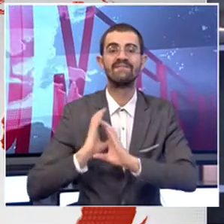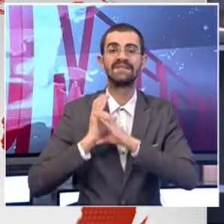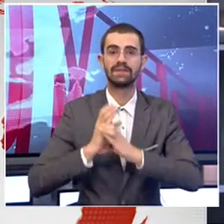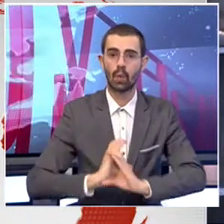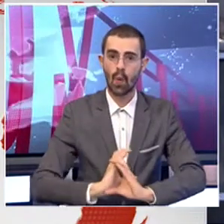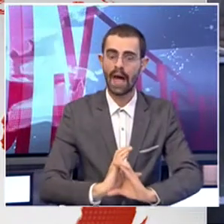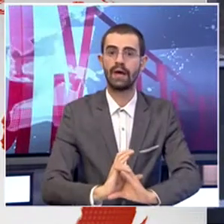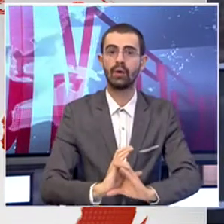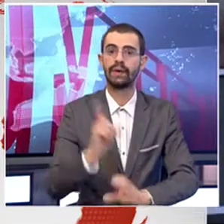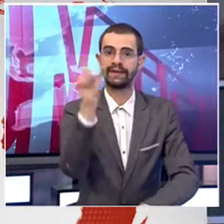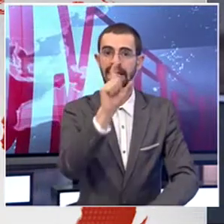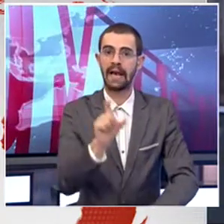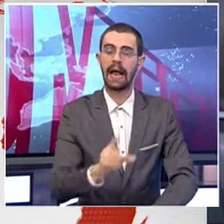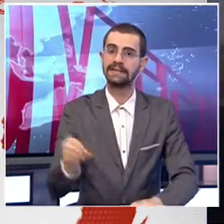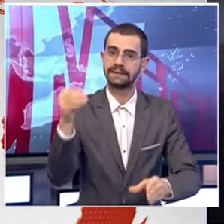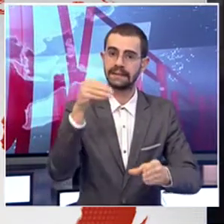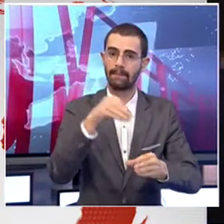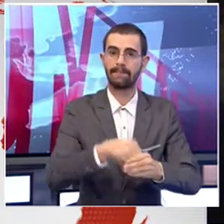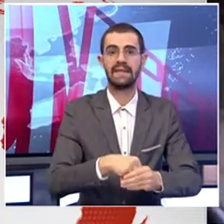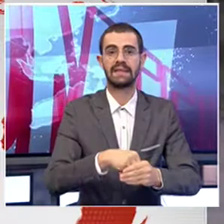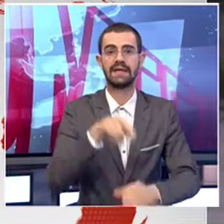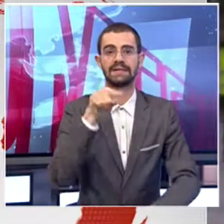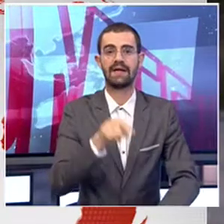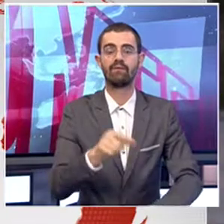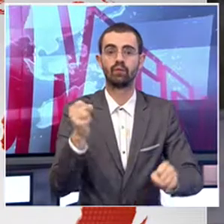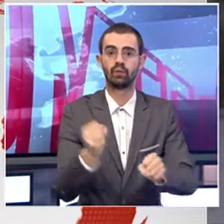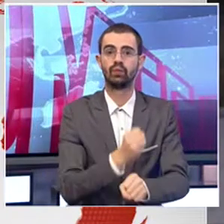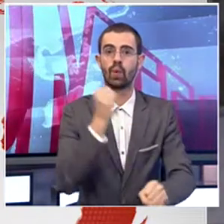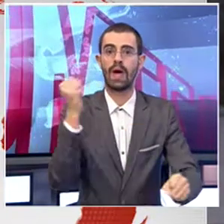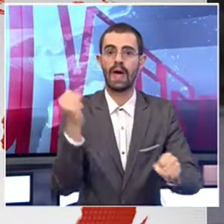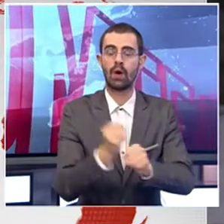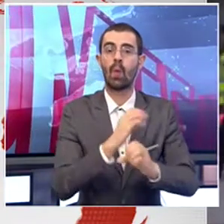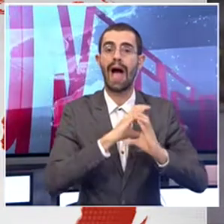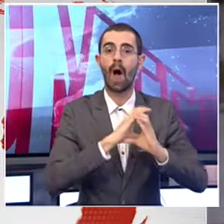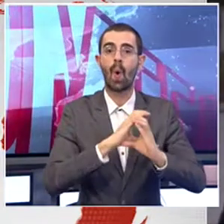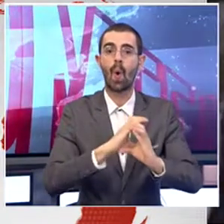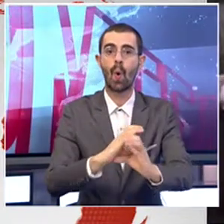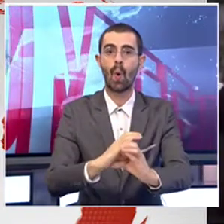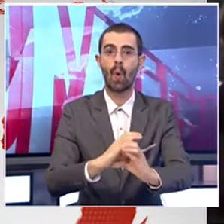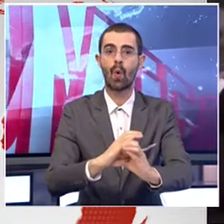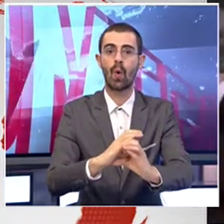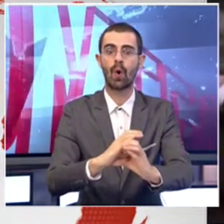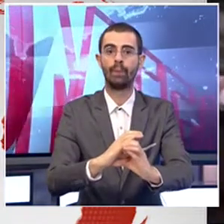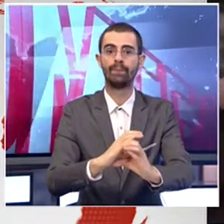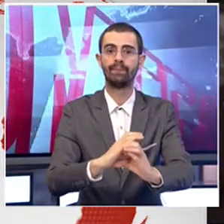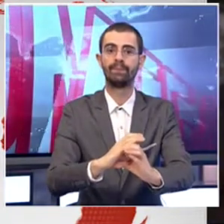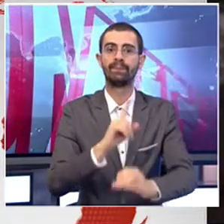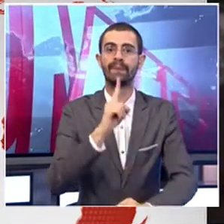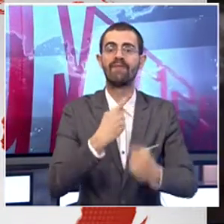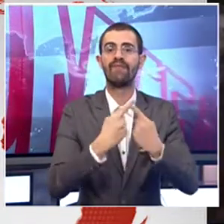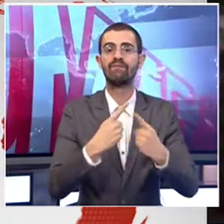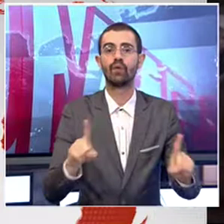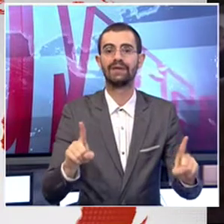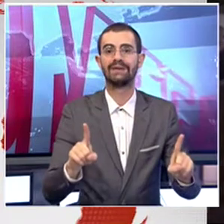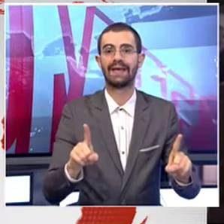είναι μέρος αυτής της του τεράστιου αυτού αγωγού, ο οποίος προωθείται και ως μια εναλλακτική ενεργειακή οδός